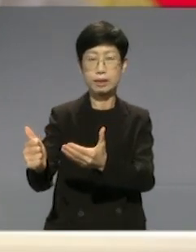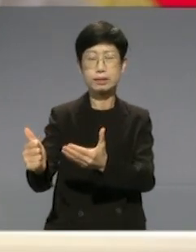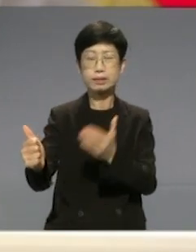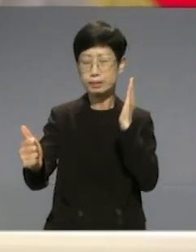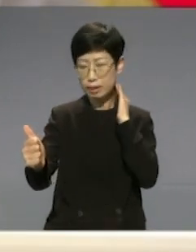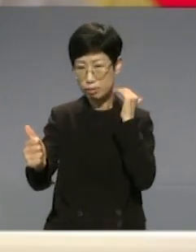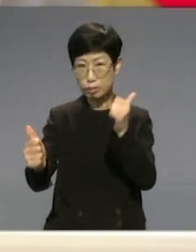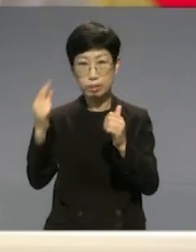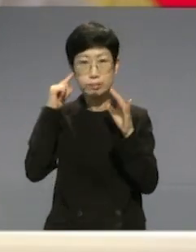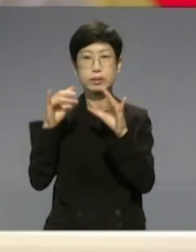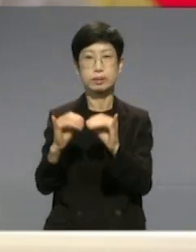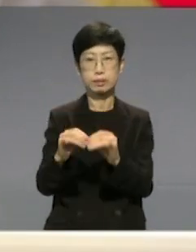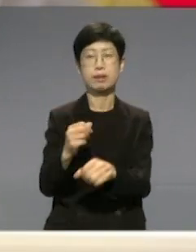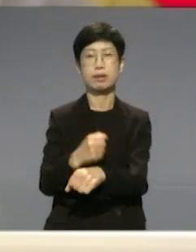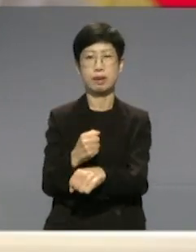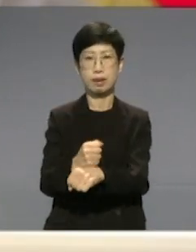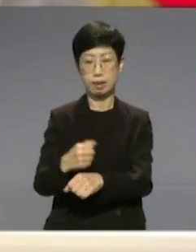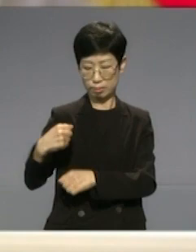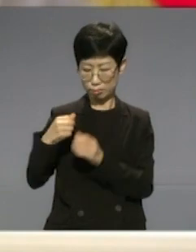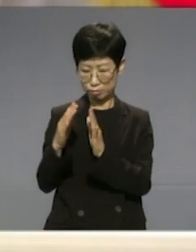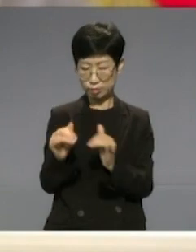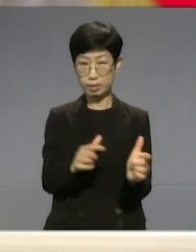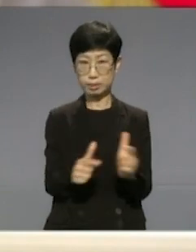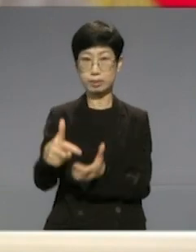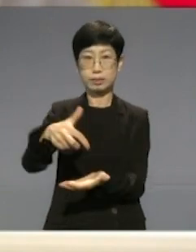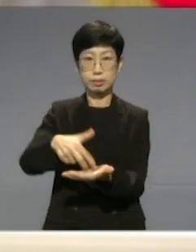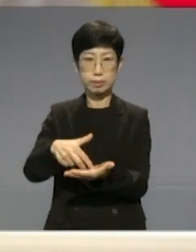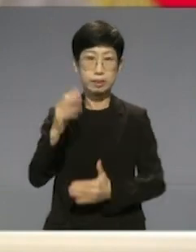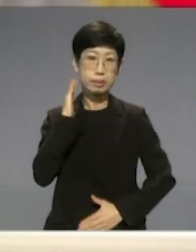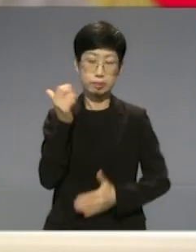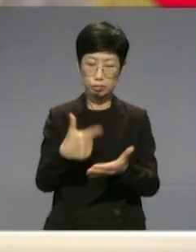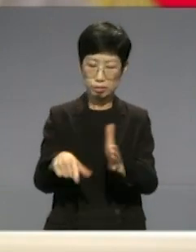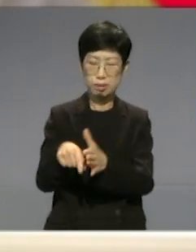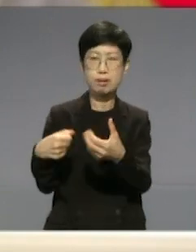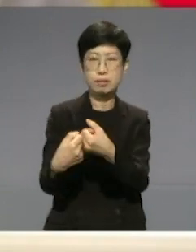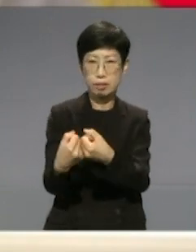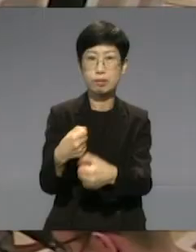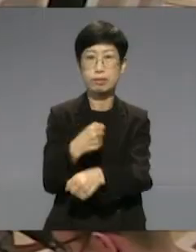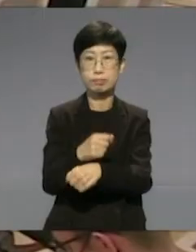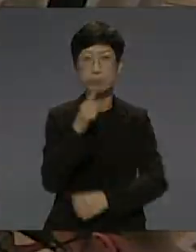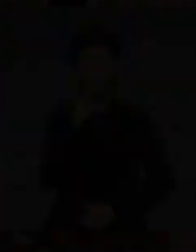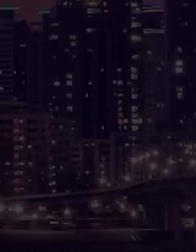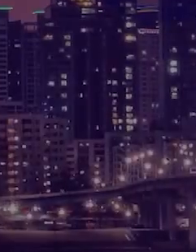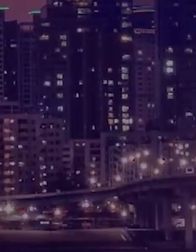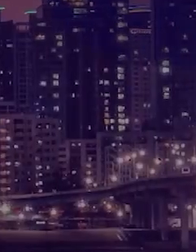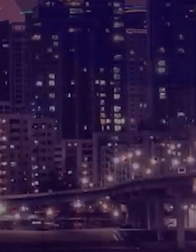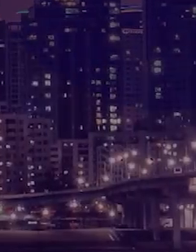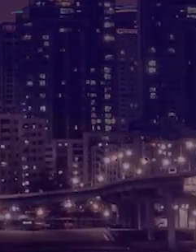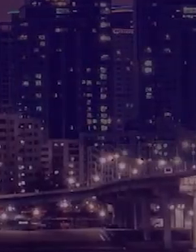대통령의 지지자들이고 병사들은 대통령을 위해 싸울 것이라고 말했다고 전했습니다